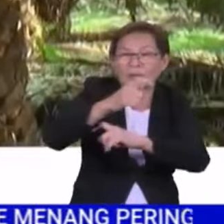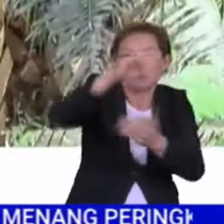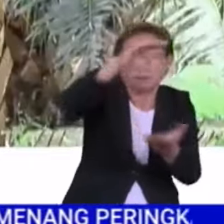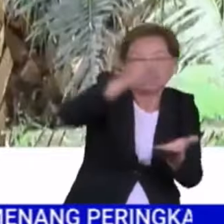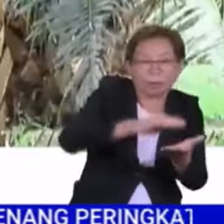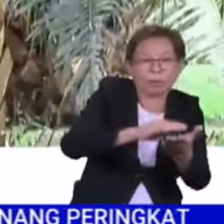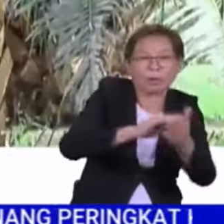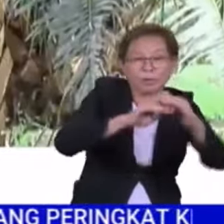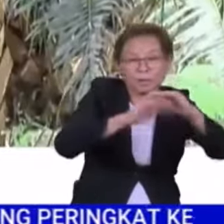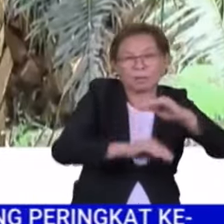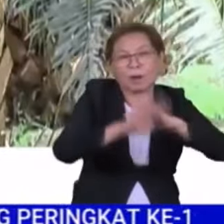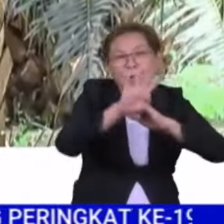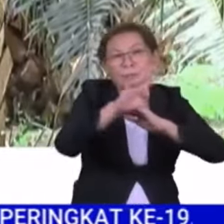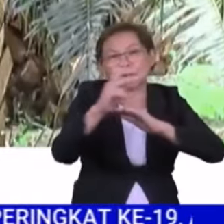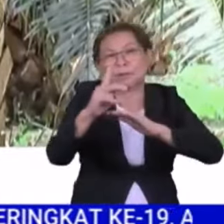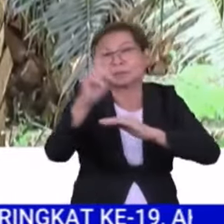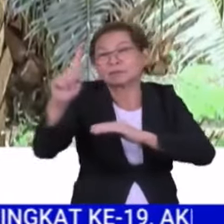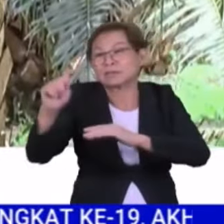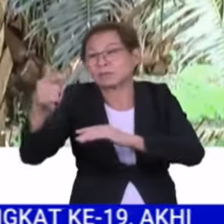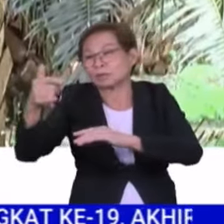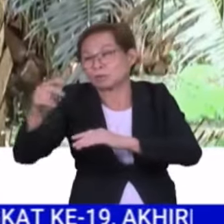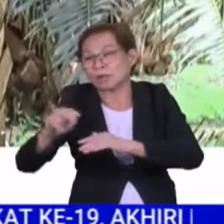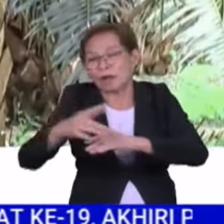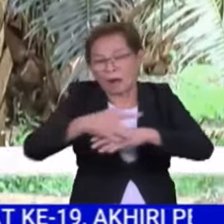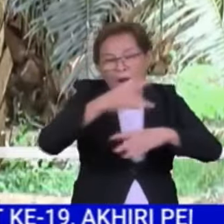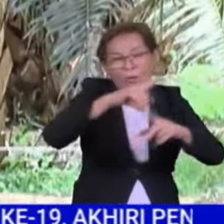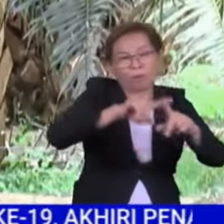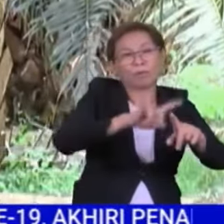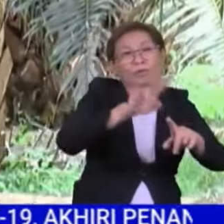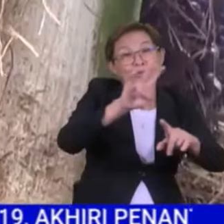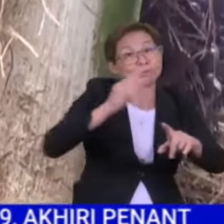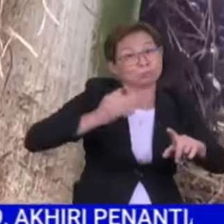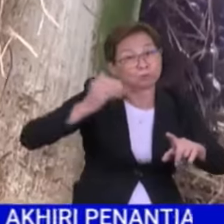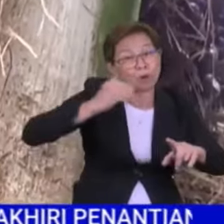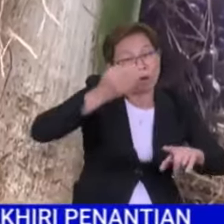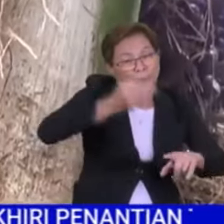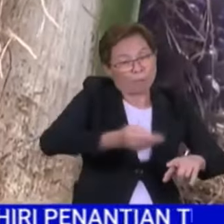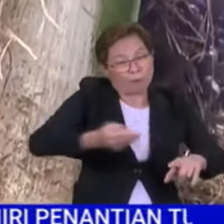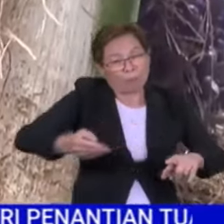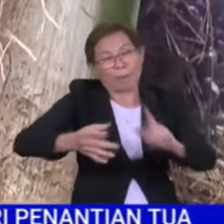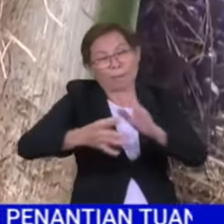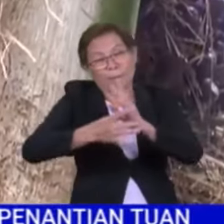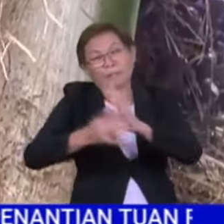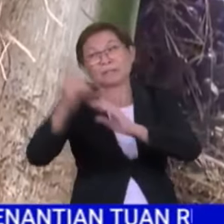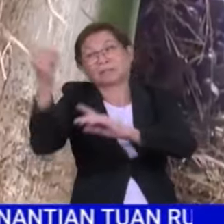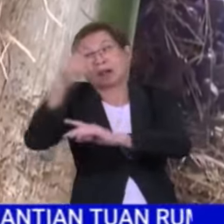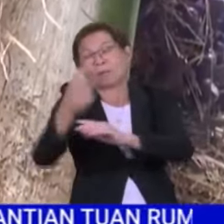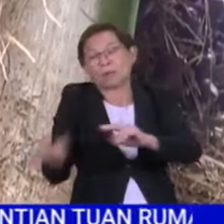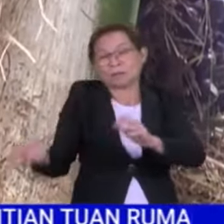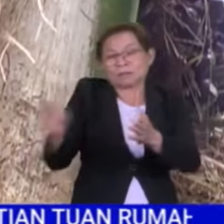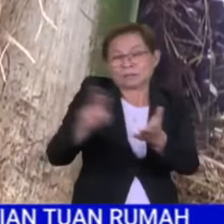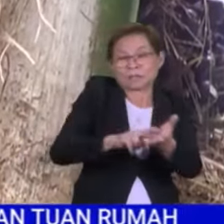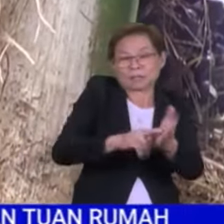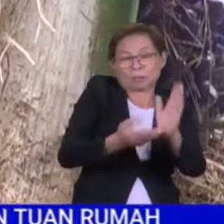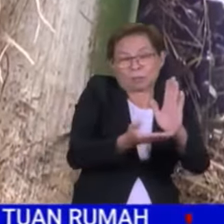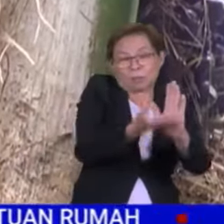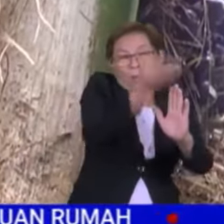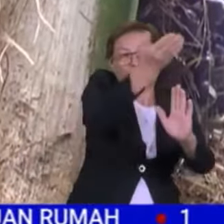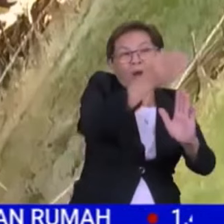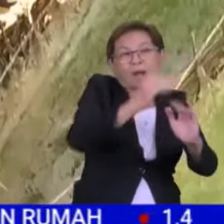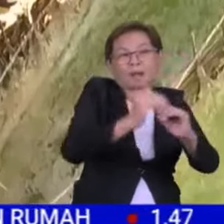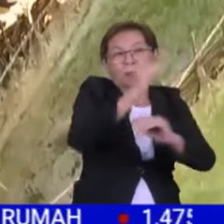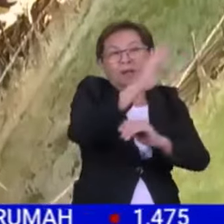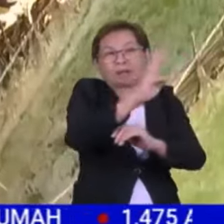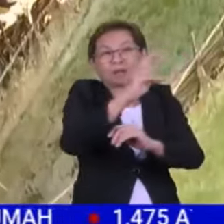bawah paras 4000 Ringgit satu ton secara awal Juli lalu komoditi tersebut mencatat peningkatan harga melebihi